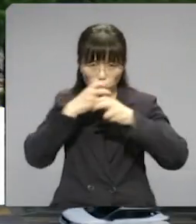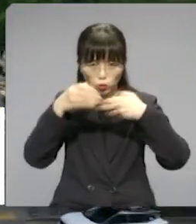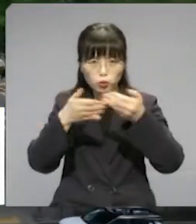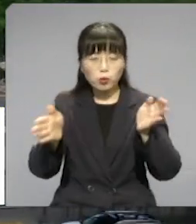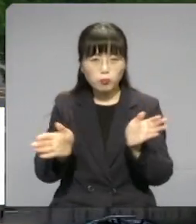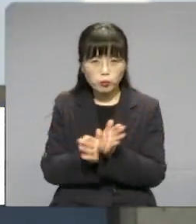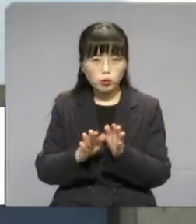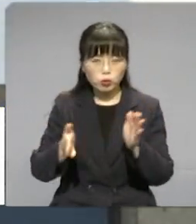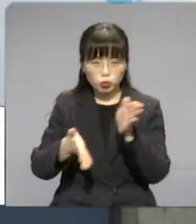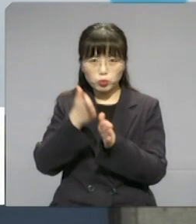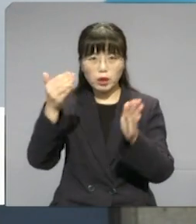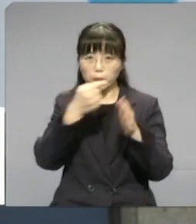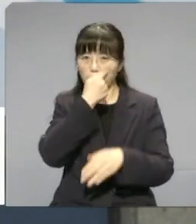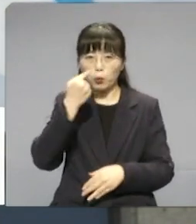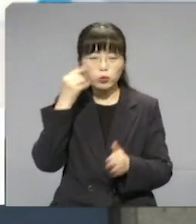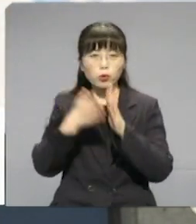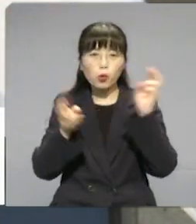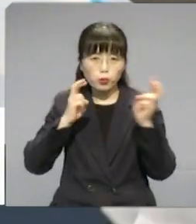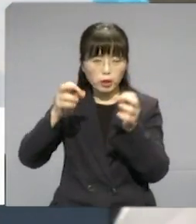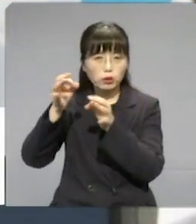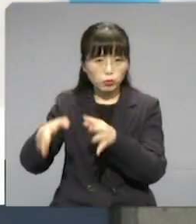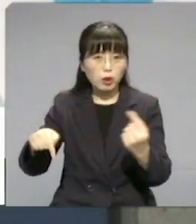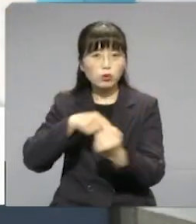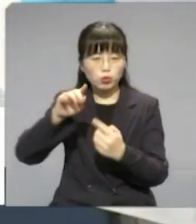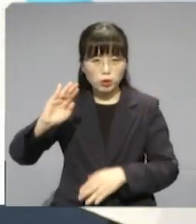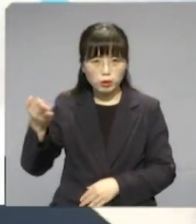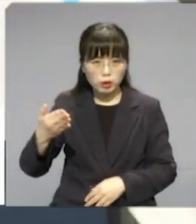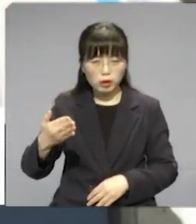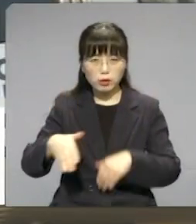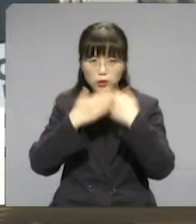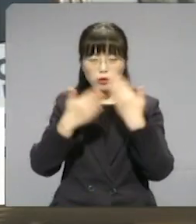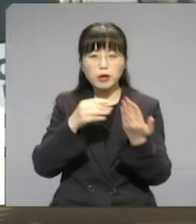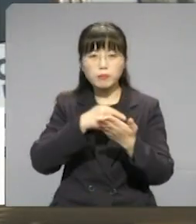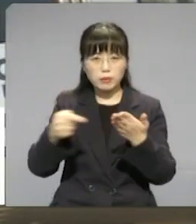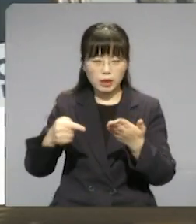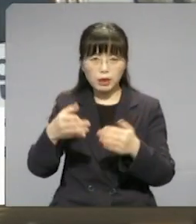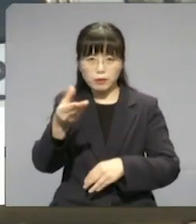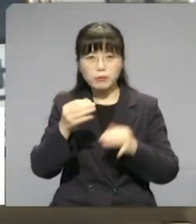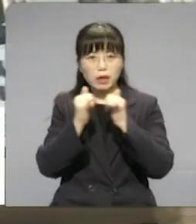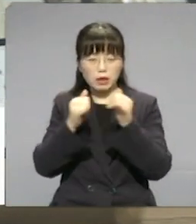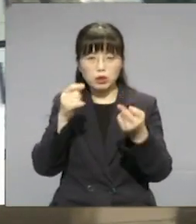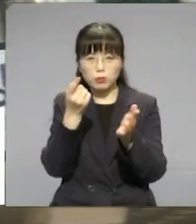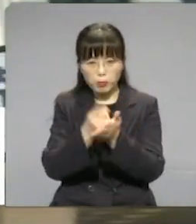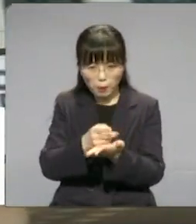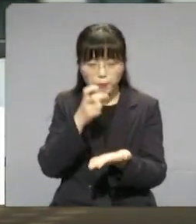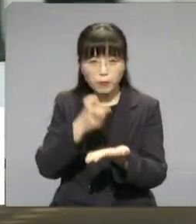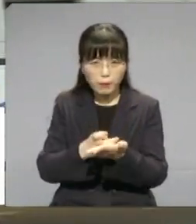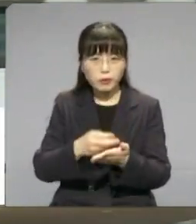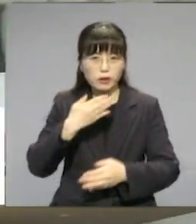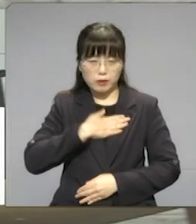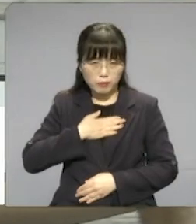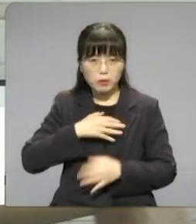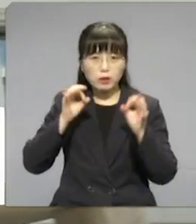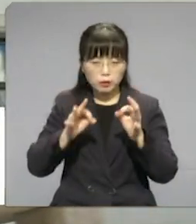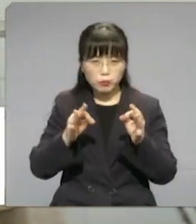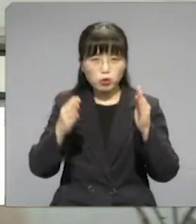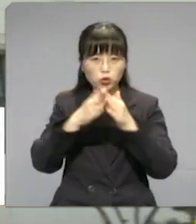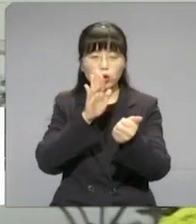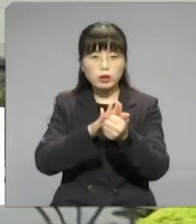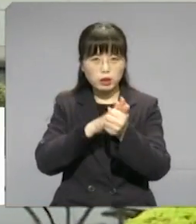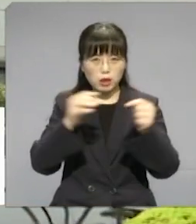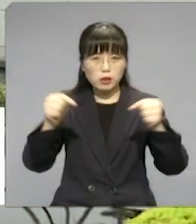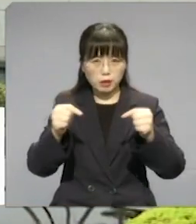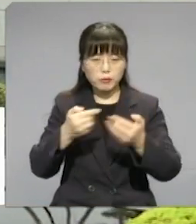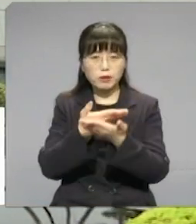교통부와 주택 도시 보증공사 주관으로 운영되며 전세 피의 임차인들을 위한 법률 심리 금융 및 주거지원